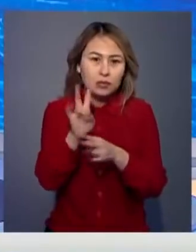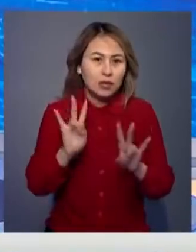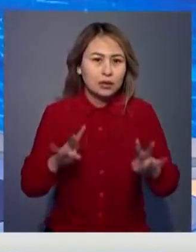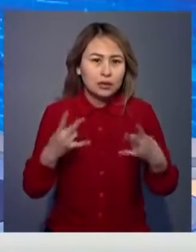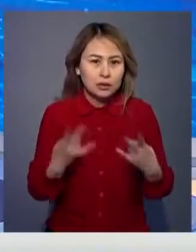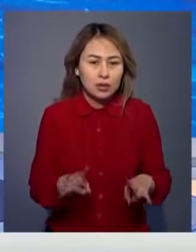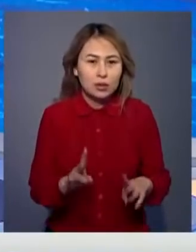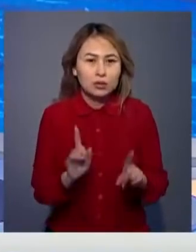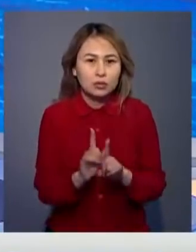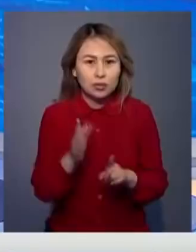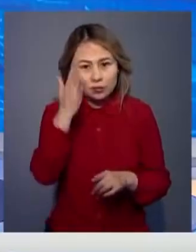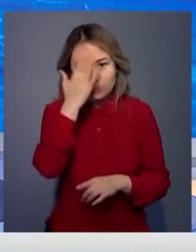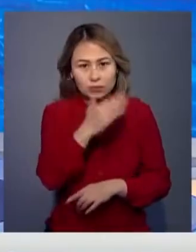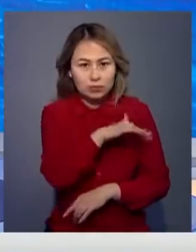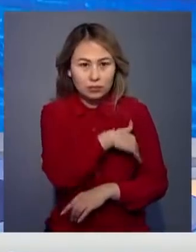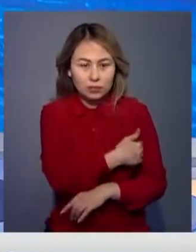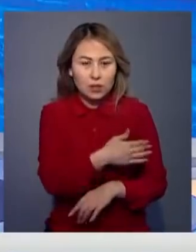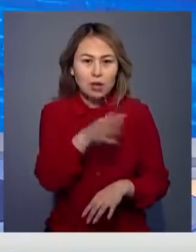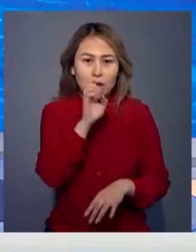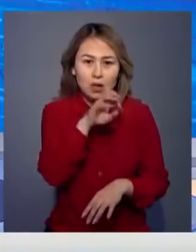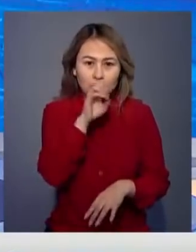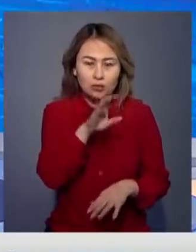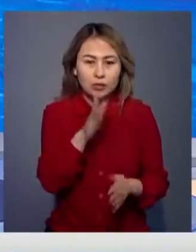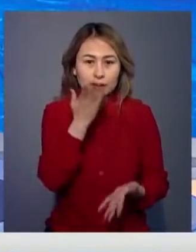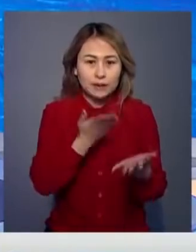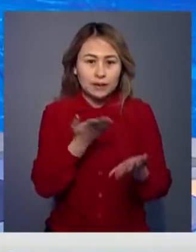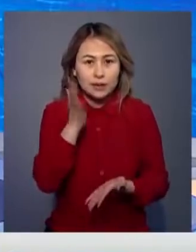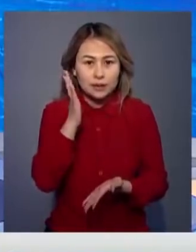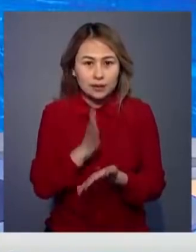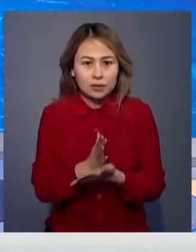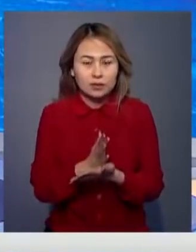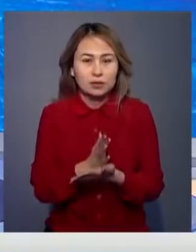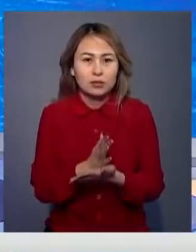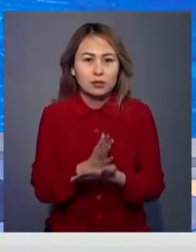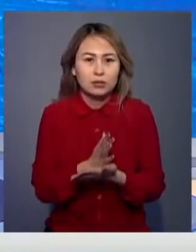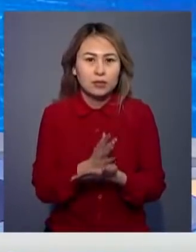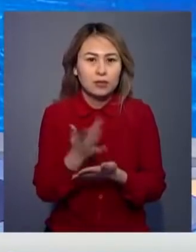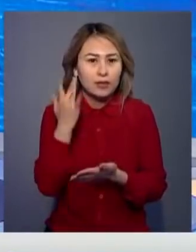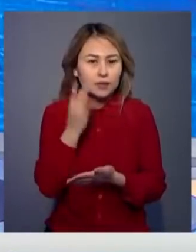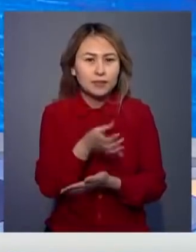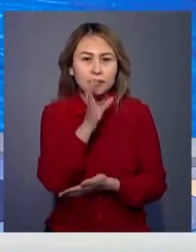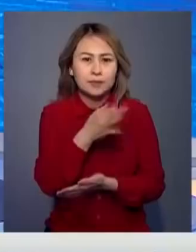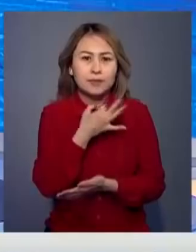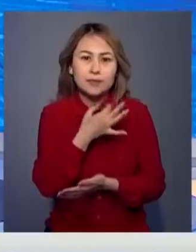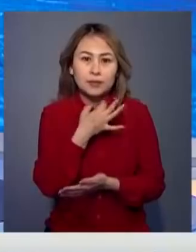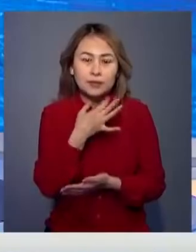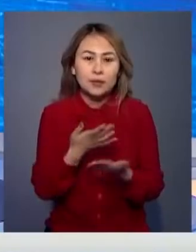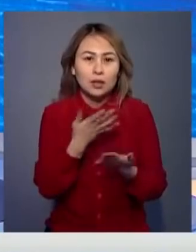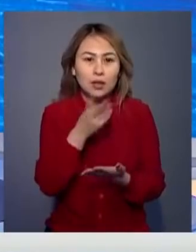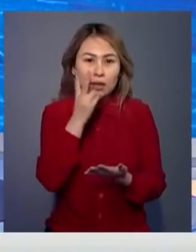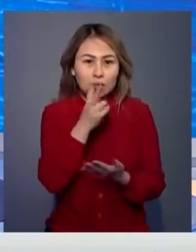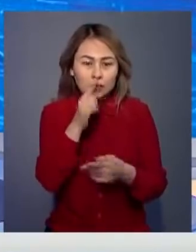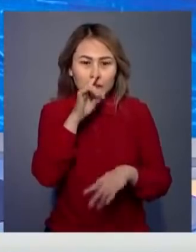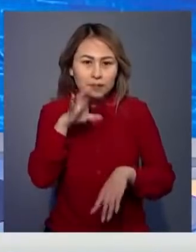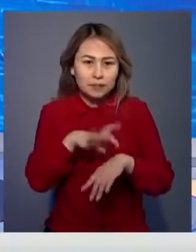жоқ. Егер дене қызуыңыз көтеріліп, жөтел болса, шөлдеп, әр уақытта шөлдеп жүрсеңіз, осындай бір белгілер пайда